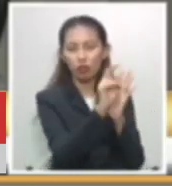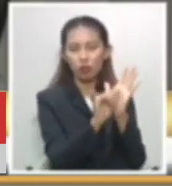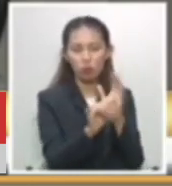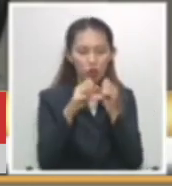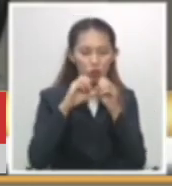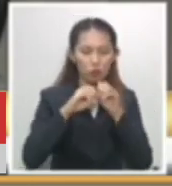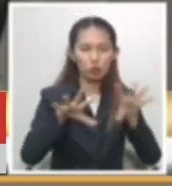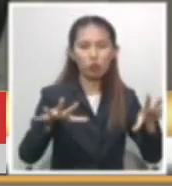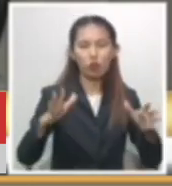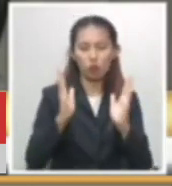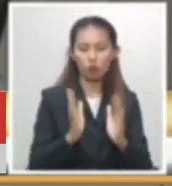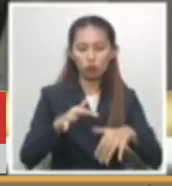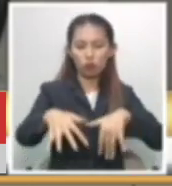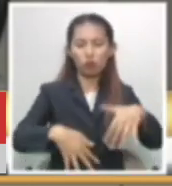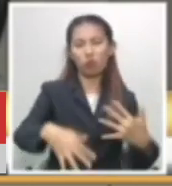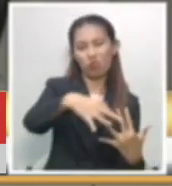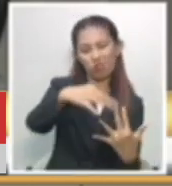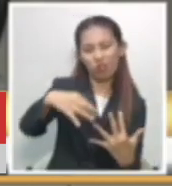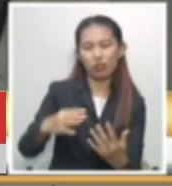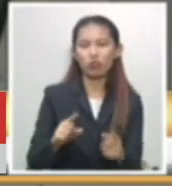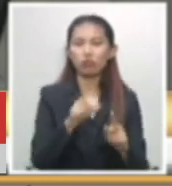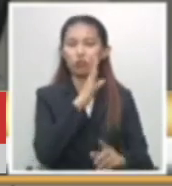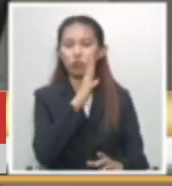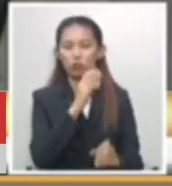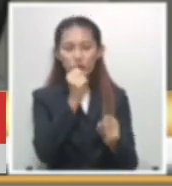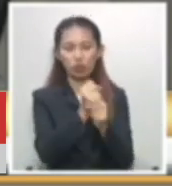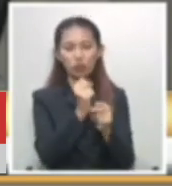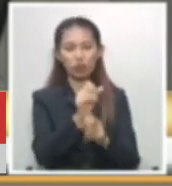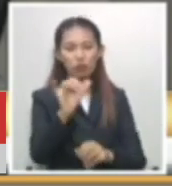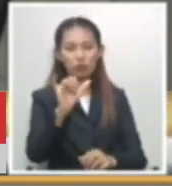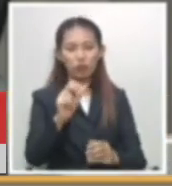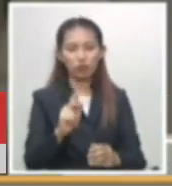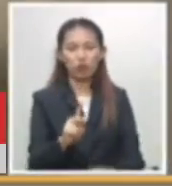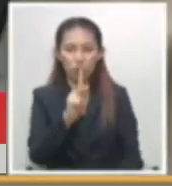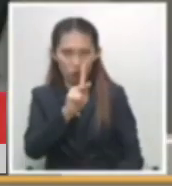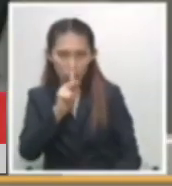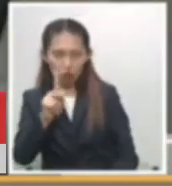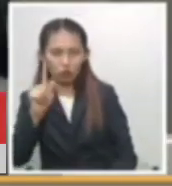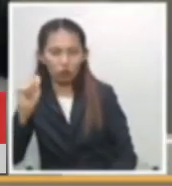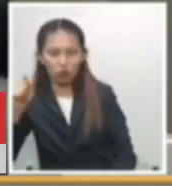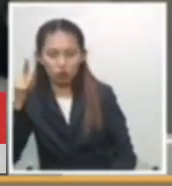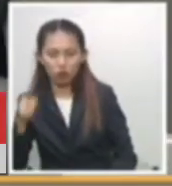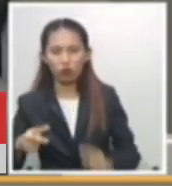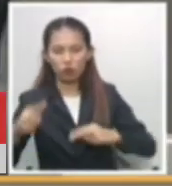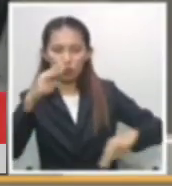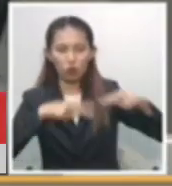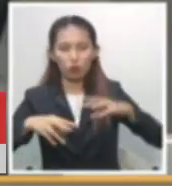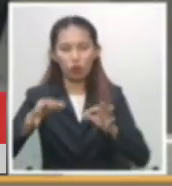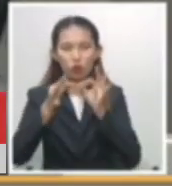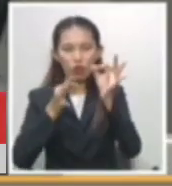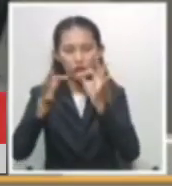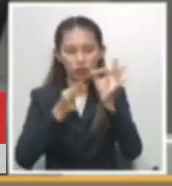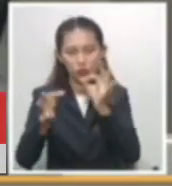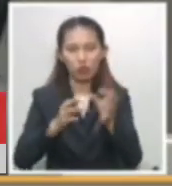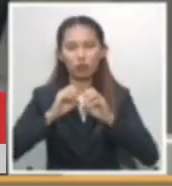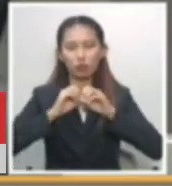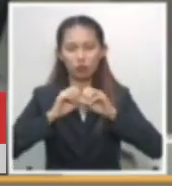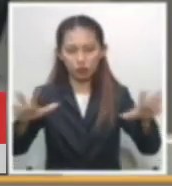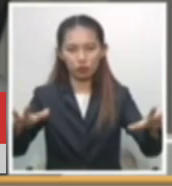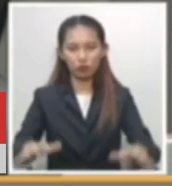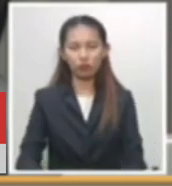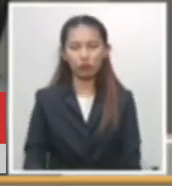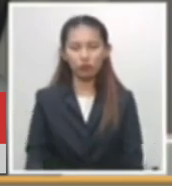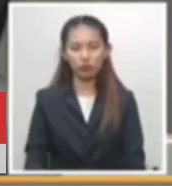ไว้กับประชาชนถ้าไม่ทำกกต.เชิญไปชี้แจงด้วยมีหน้าที่ท่านประธาน